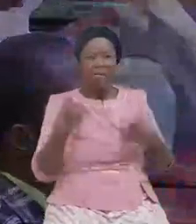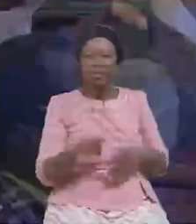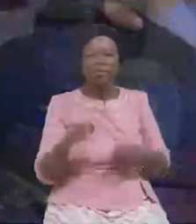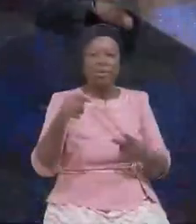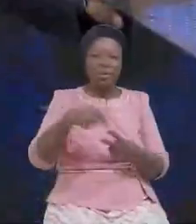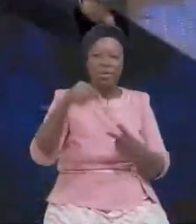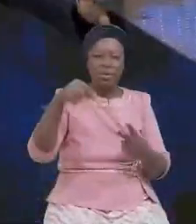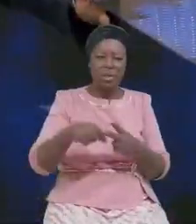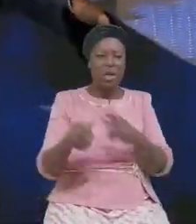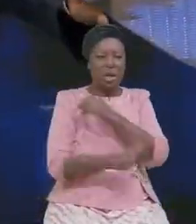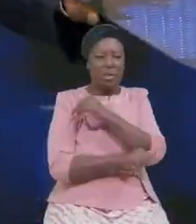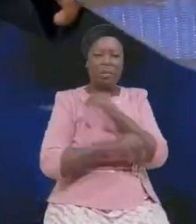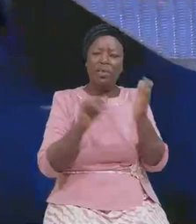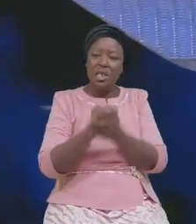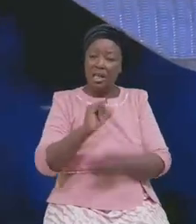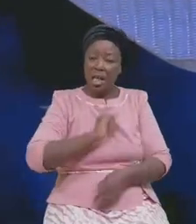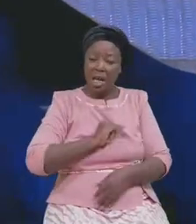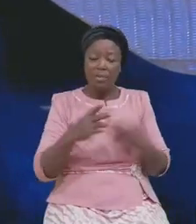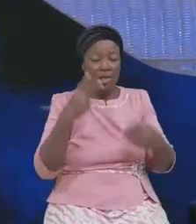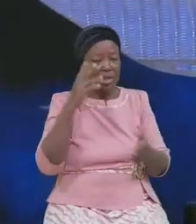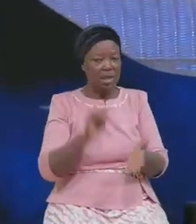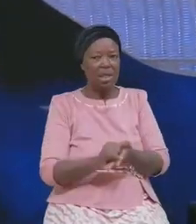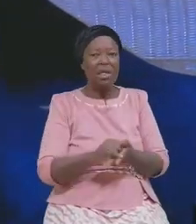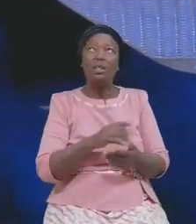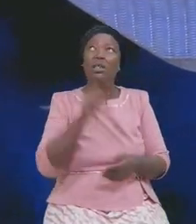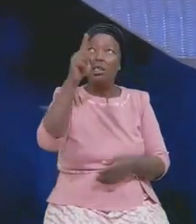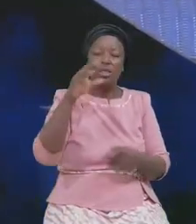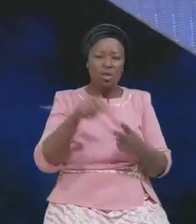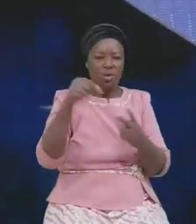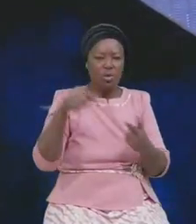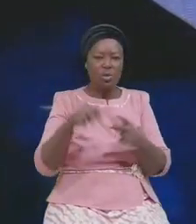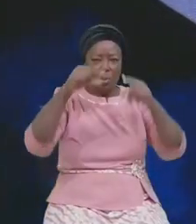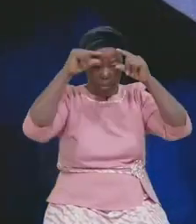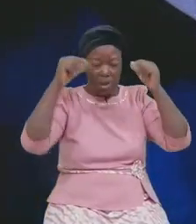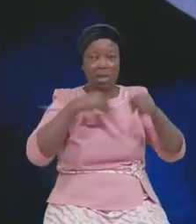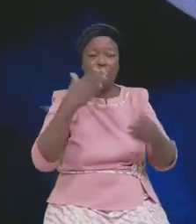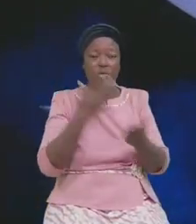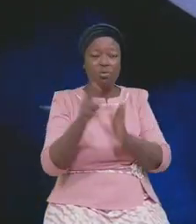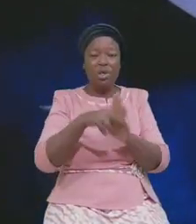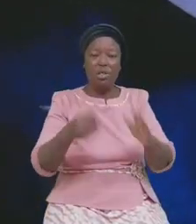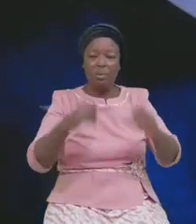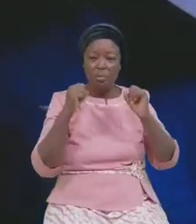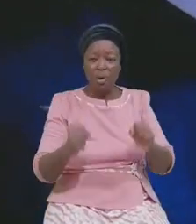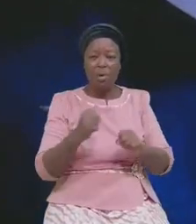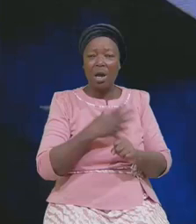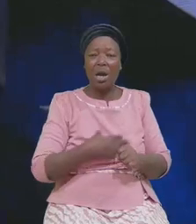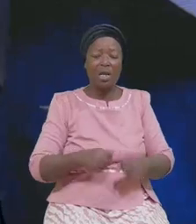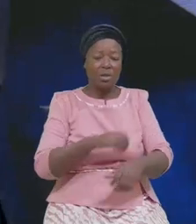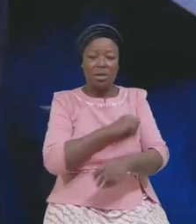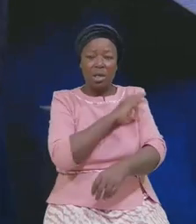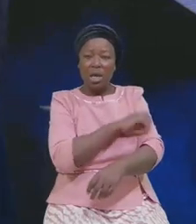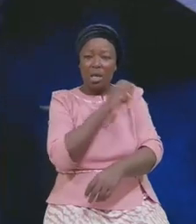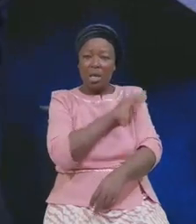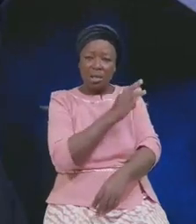sa vie. Afin que je puisse voir cela, il a choisi Moïse, la bonté, la force, l'autorité, la puissance, la